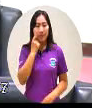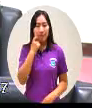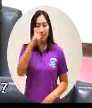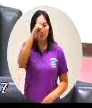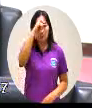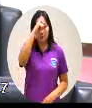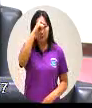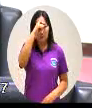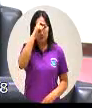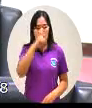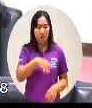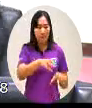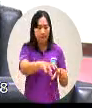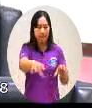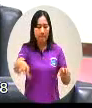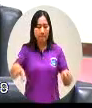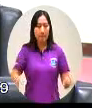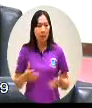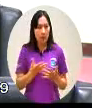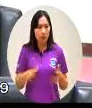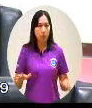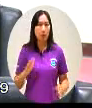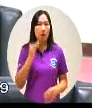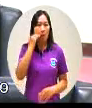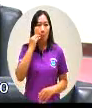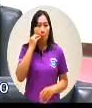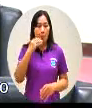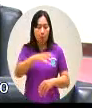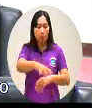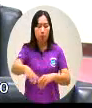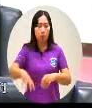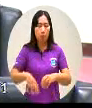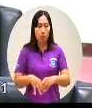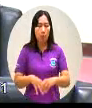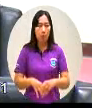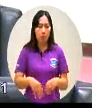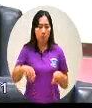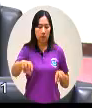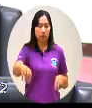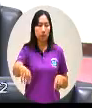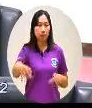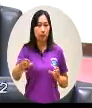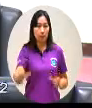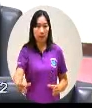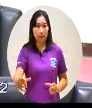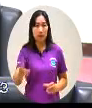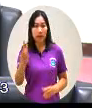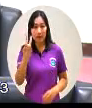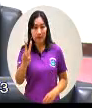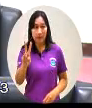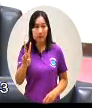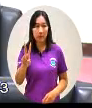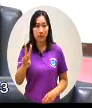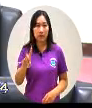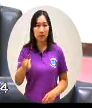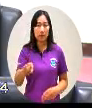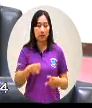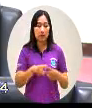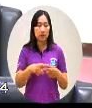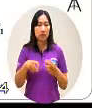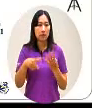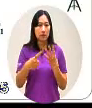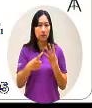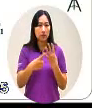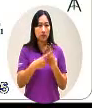向吼。你看，即伫即个范围内，假使今仔日若无这两个点加咧，伫即个两间工业区，伊